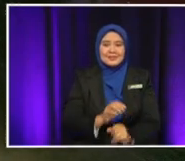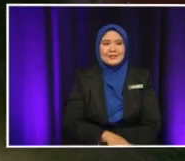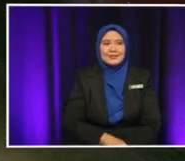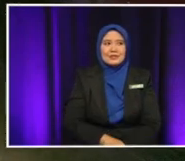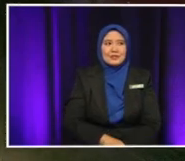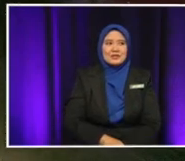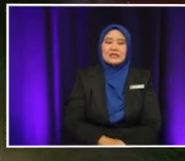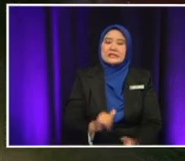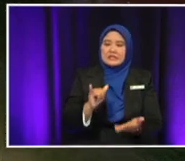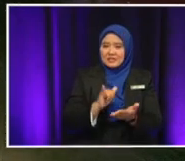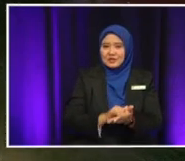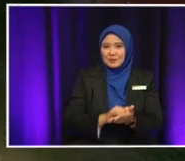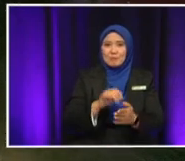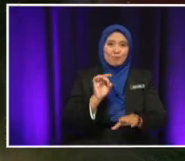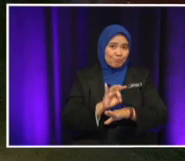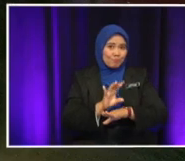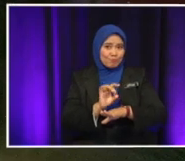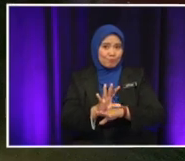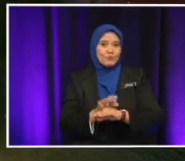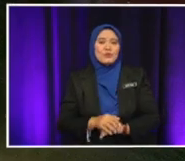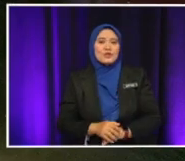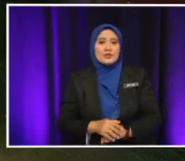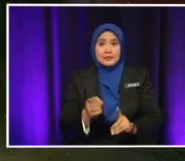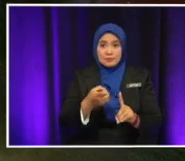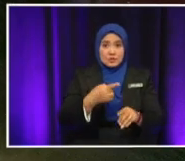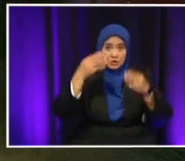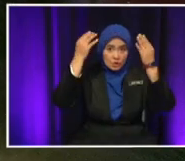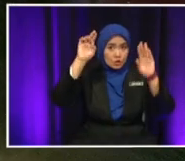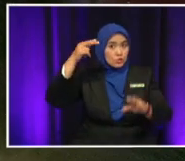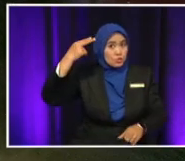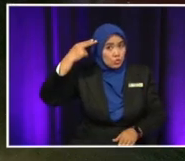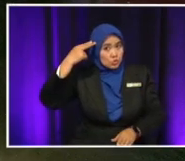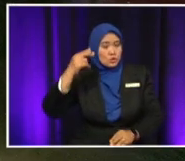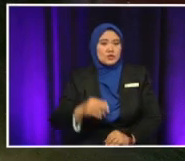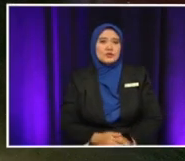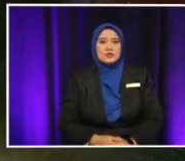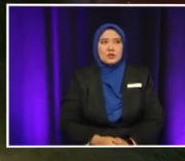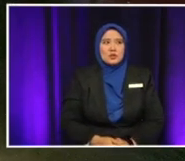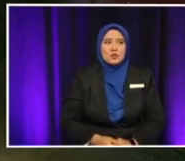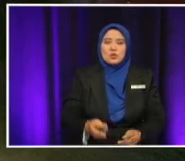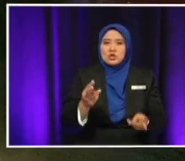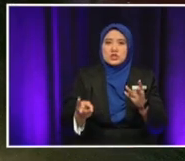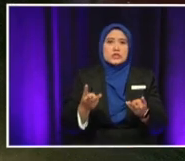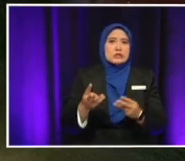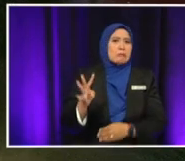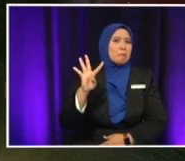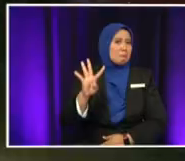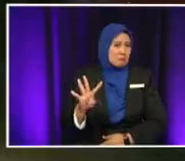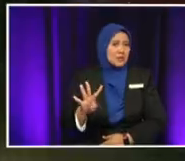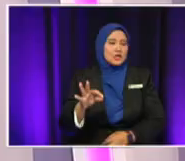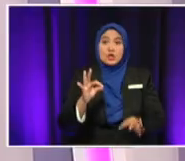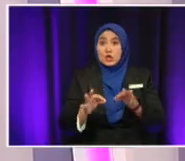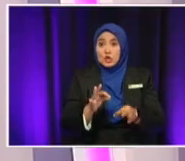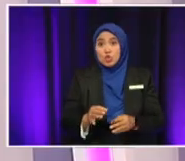murid-muridnya akan mengambil mata pelajaran dari ke bentuk grafik digital walaupun 4 tetapi jikalau kita gunakan